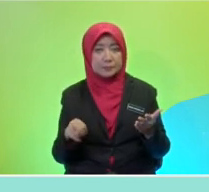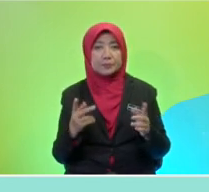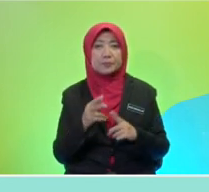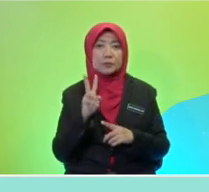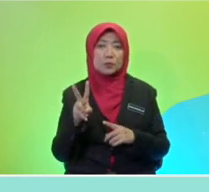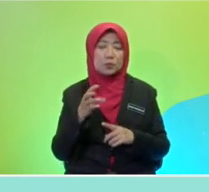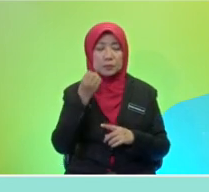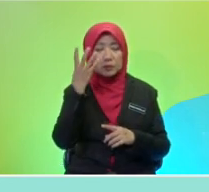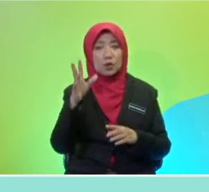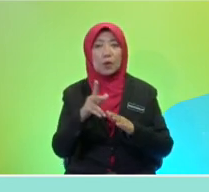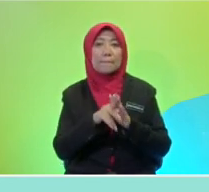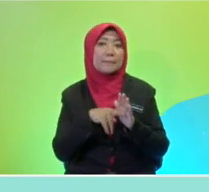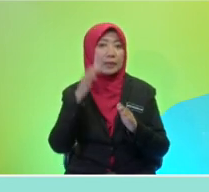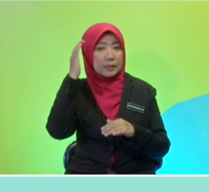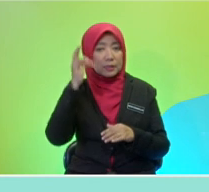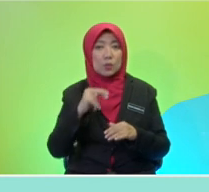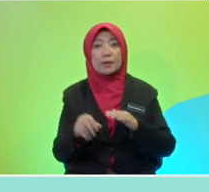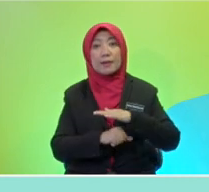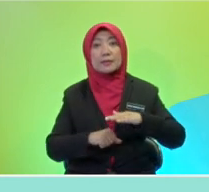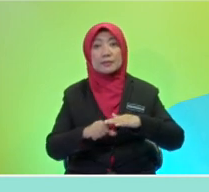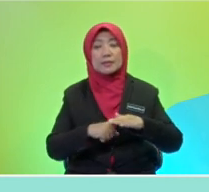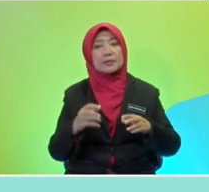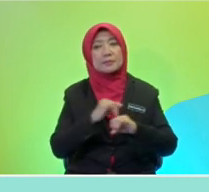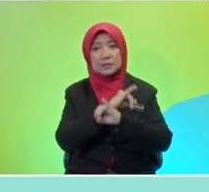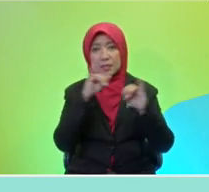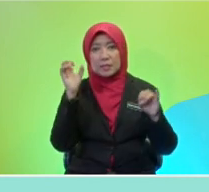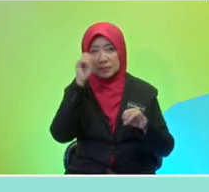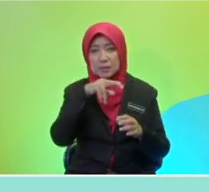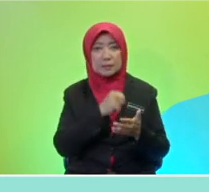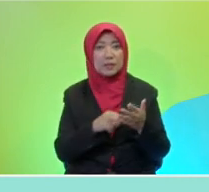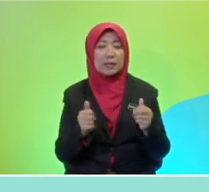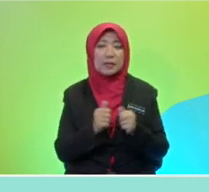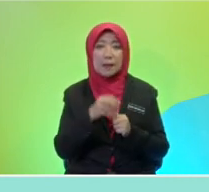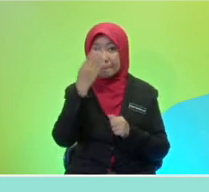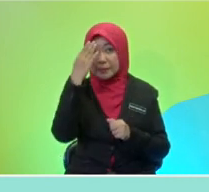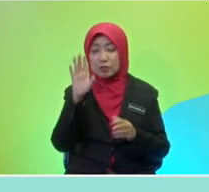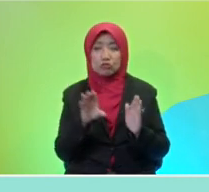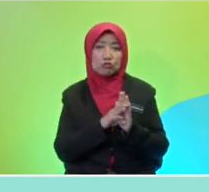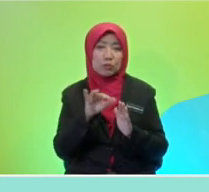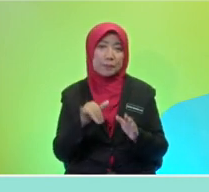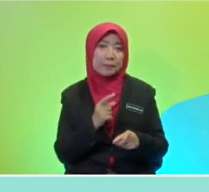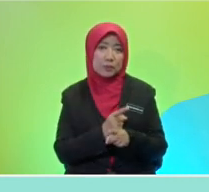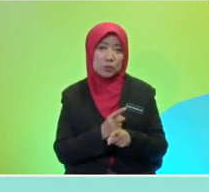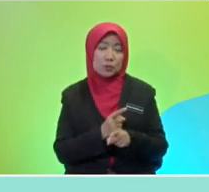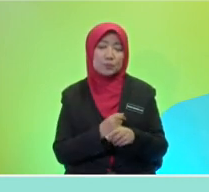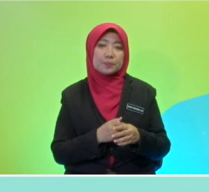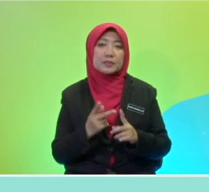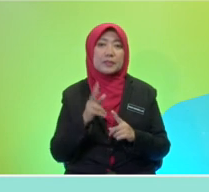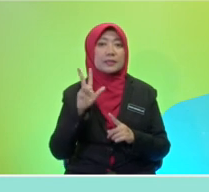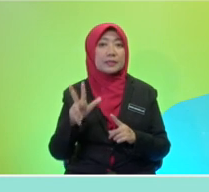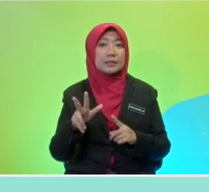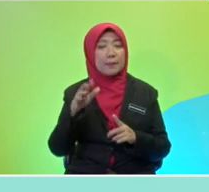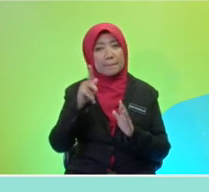menyarankan pengetahuan asas menggunakan kamera proses yang menjelaskan sikap dan nilai dengan memberikan contoh yang menasabah 3 mengaplikasikan